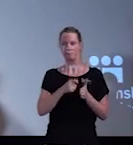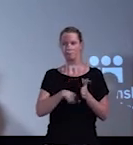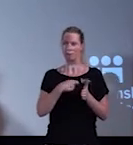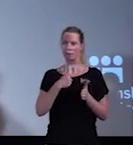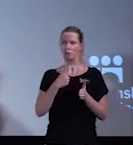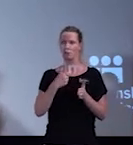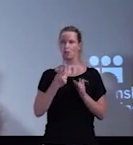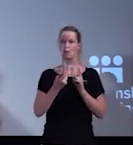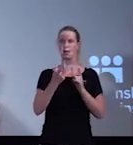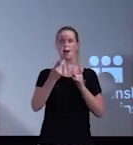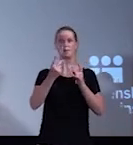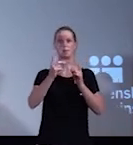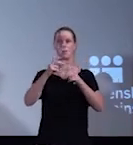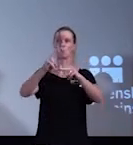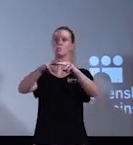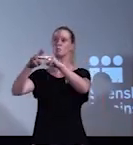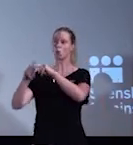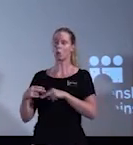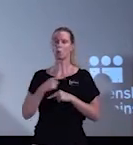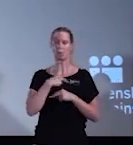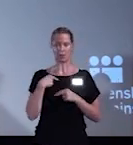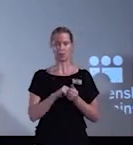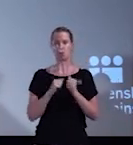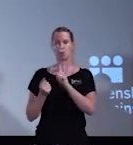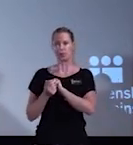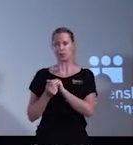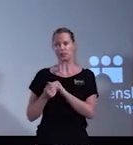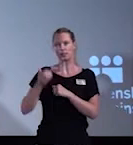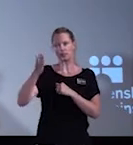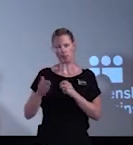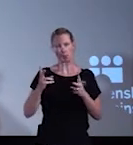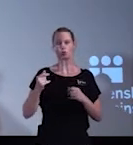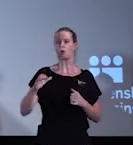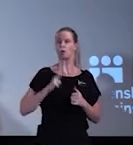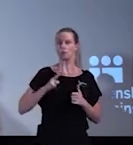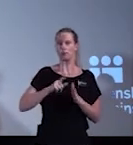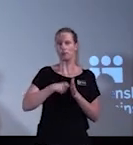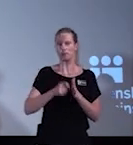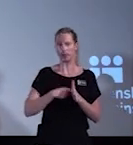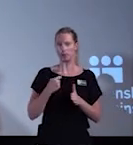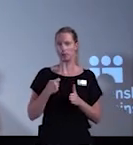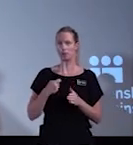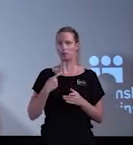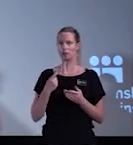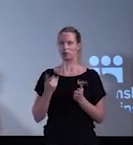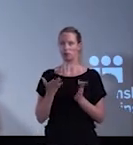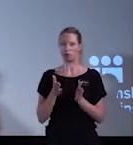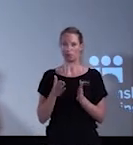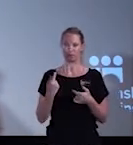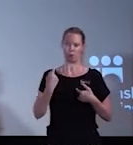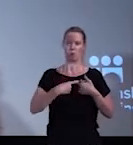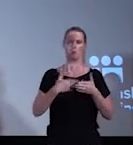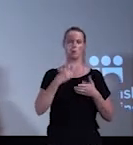ett helt annat rum och där vi från politikens håll också tar ansvar för filmen som vi gör för kulturpolitiken i stort.